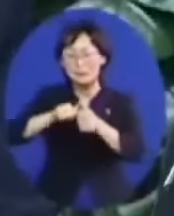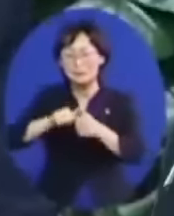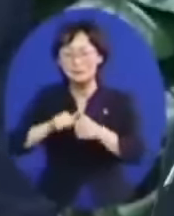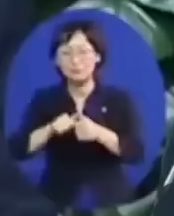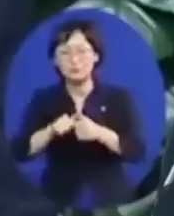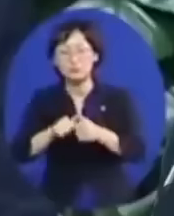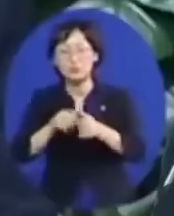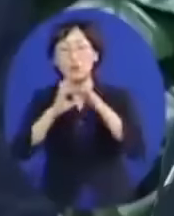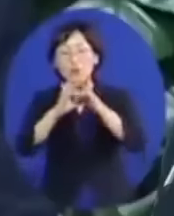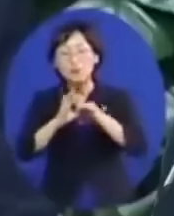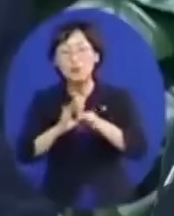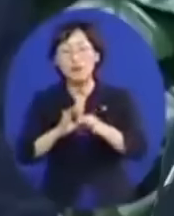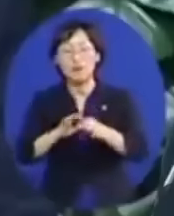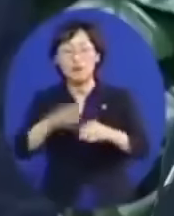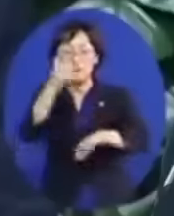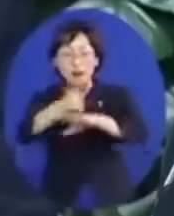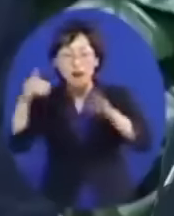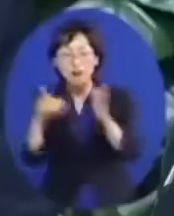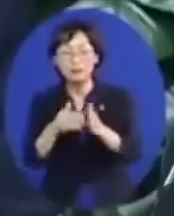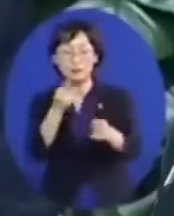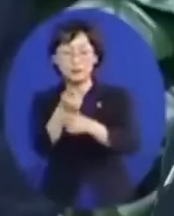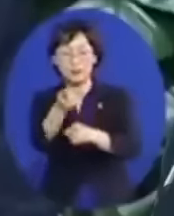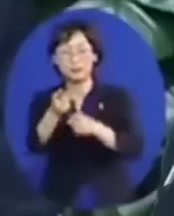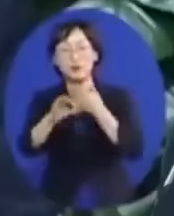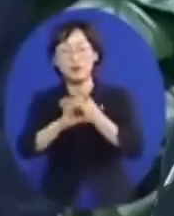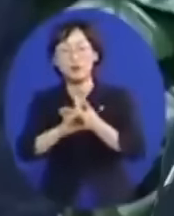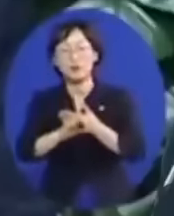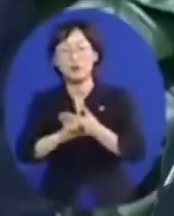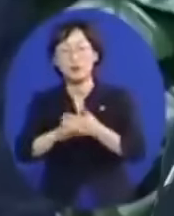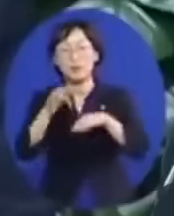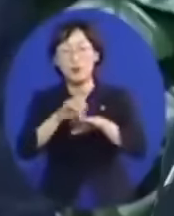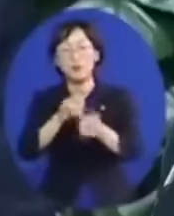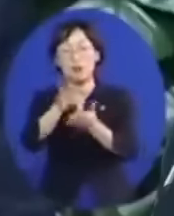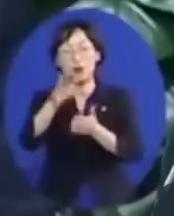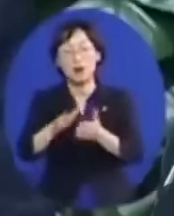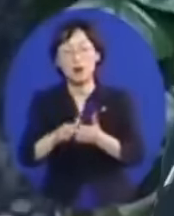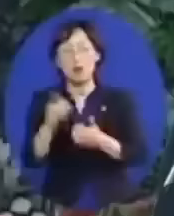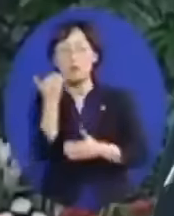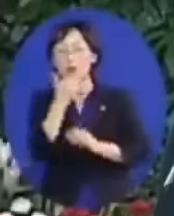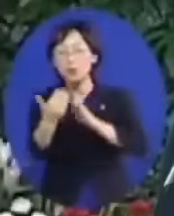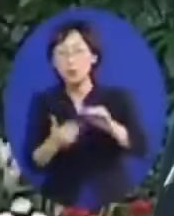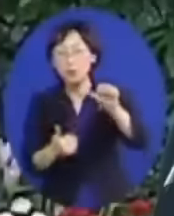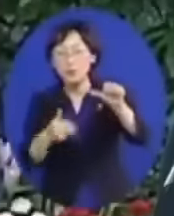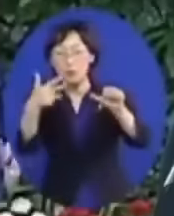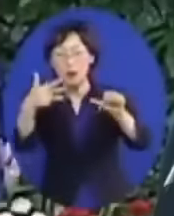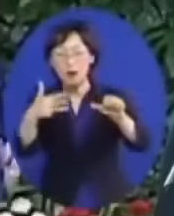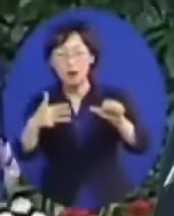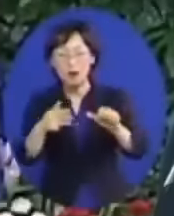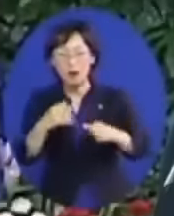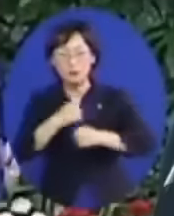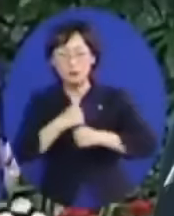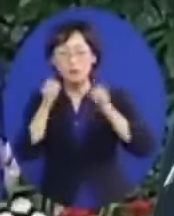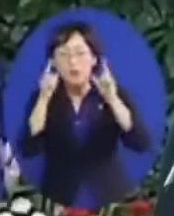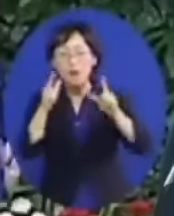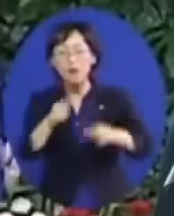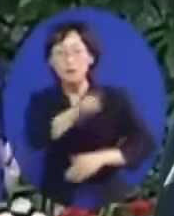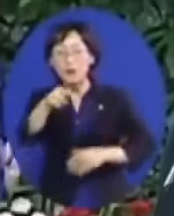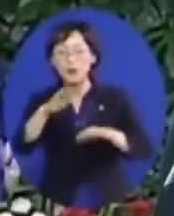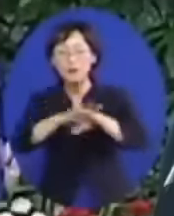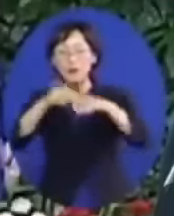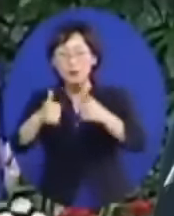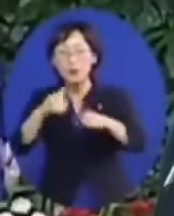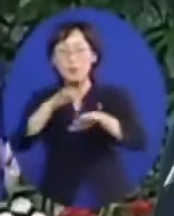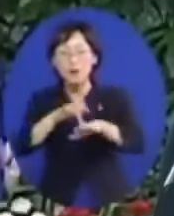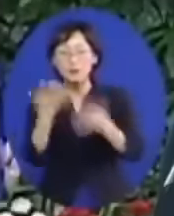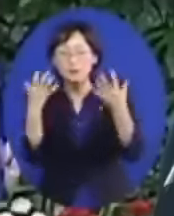통해서 우리가 끝까지 이기면 저들이 물러가는 것입니다. 베드로전서 5장 8절로 9절에 근신하라 깨어라 너희 대적 마귀가 우는